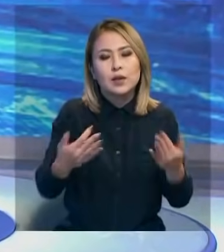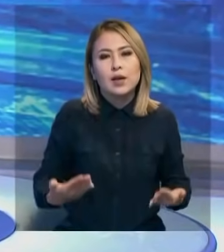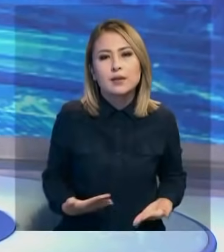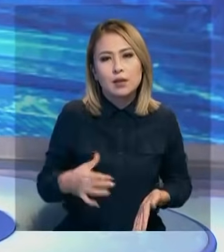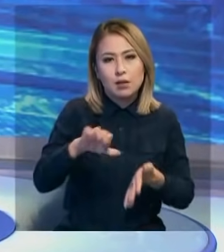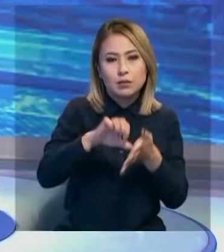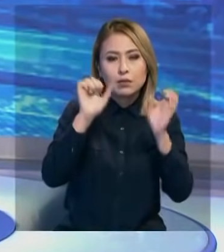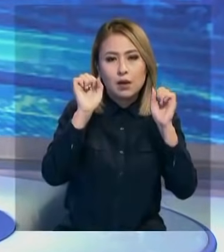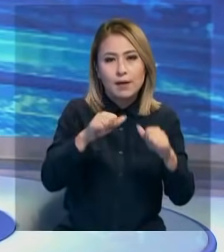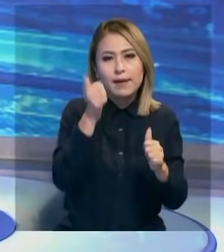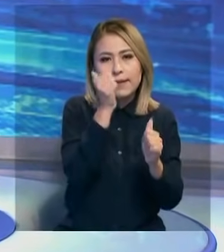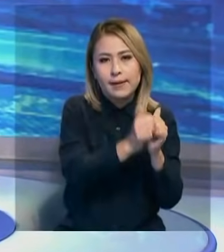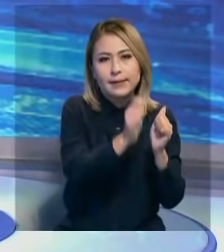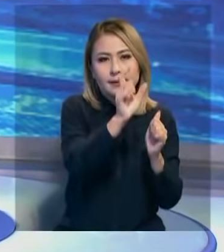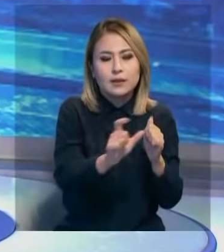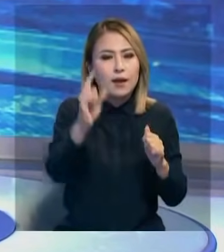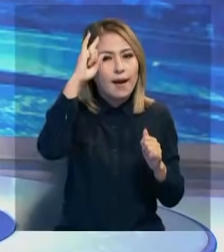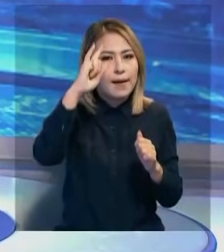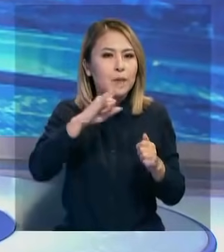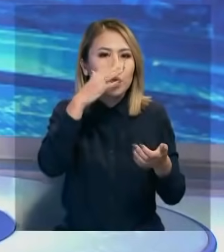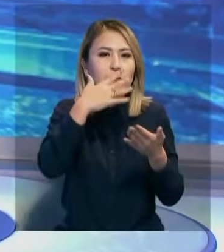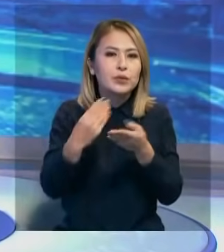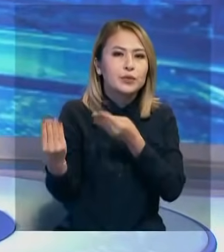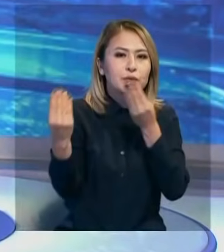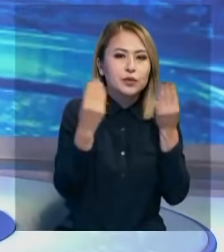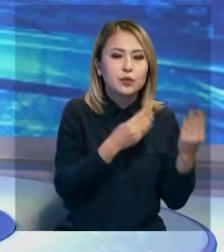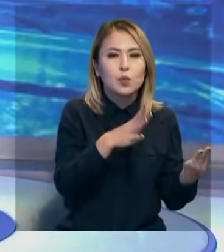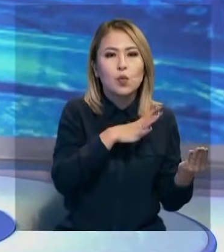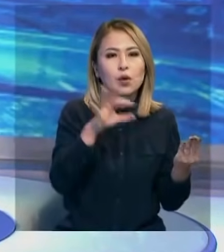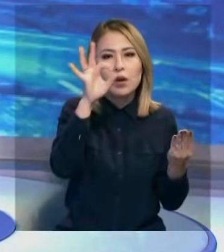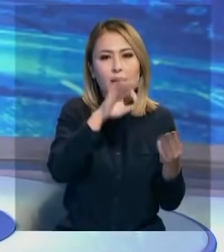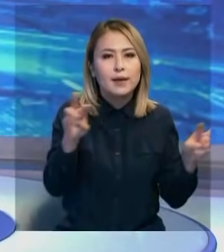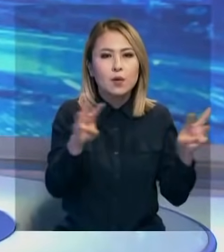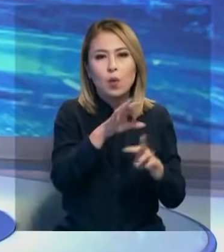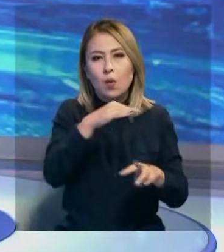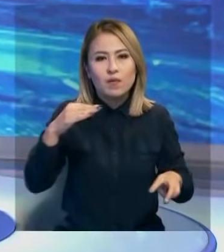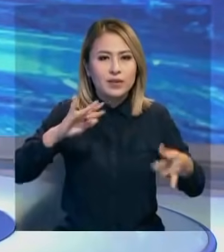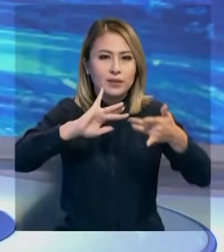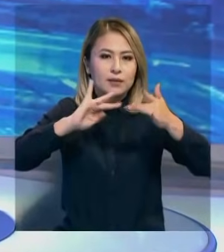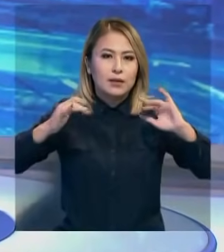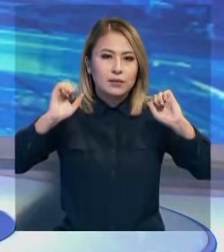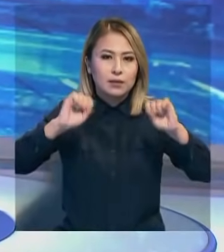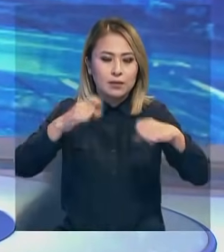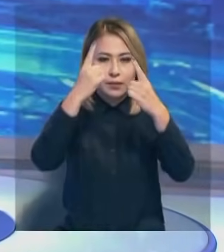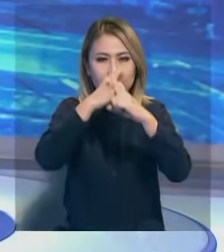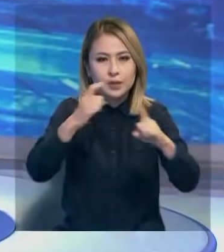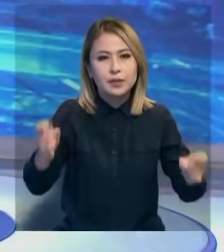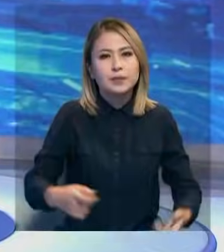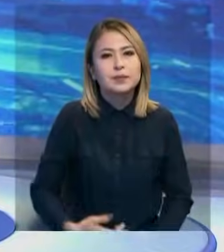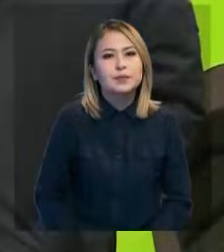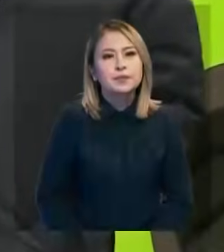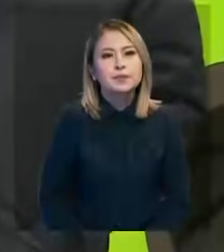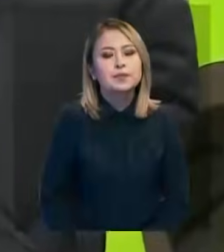тұрғындары да қатысады. Әр қазақстандық азамат өз ұсынысын тұрғылықты жері бойынша әкімдіктің ресми сайты арқылы береді.